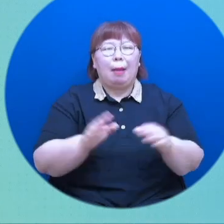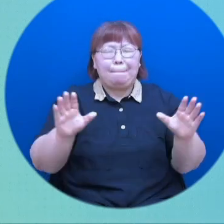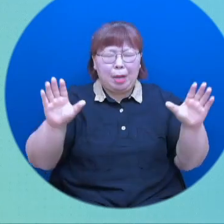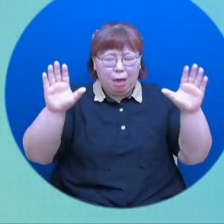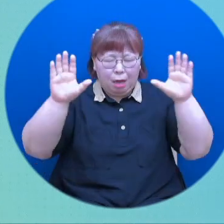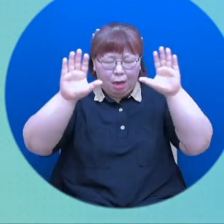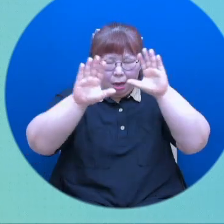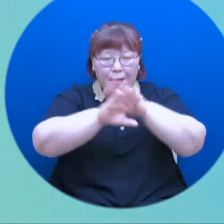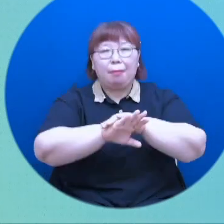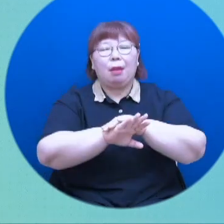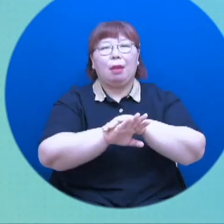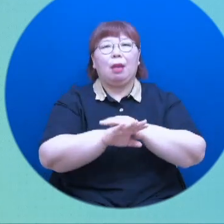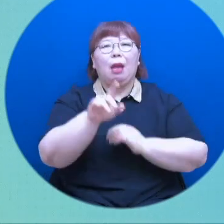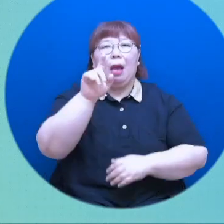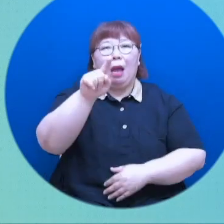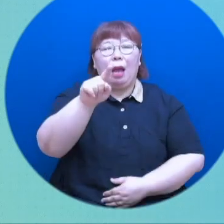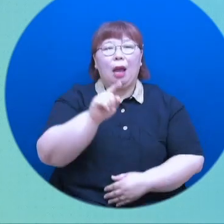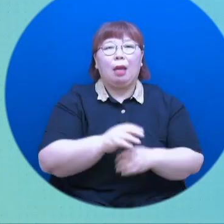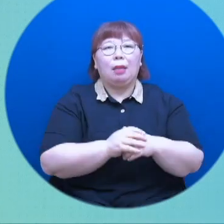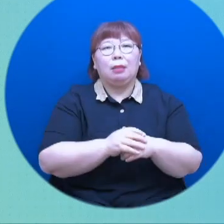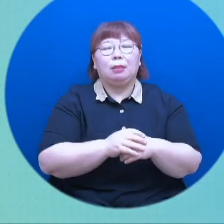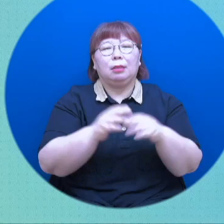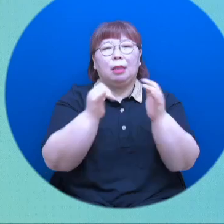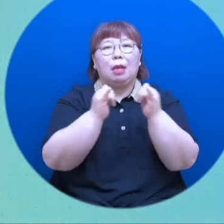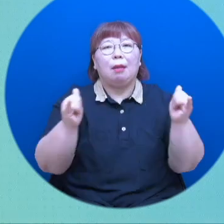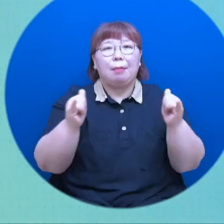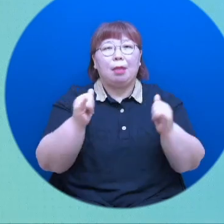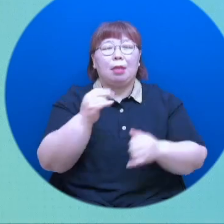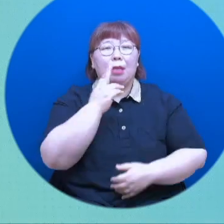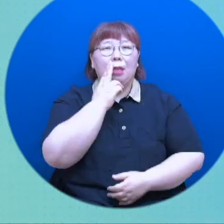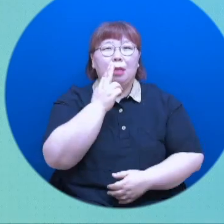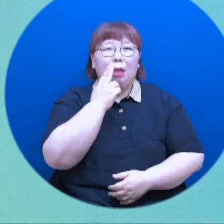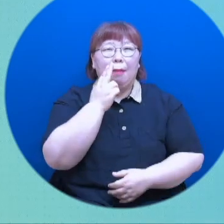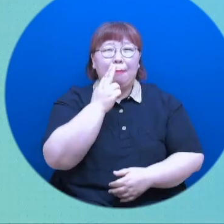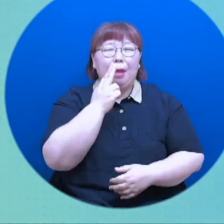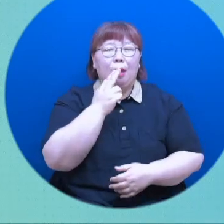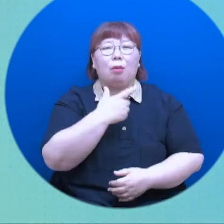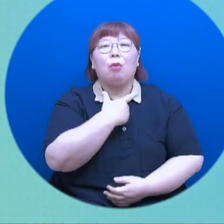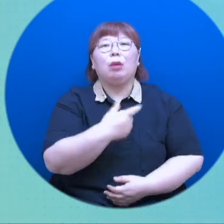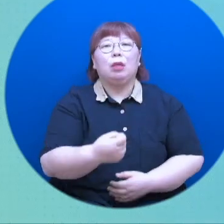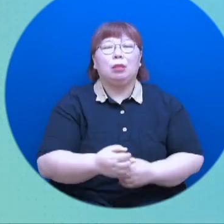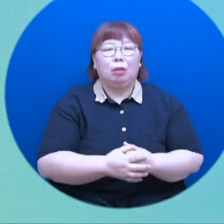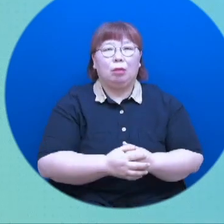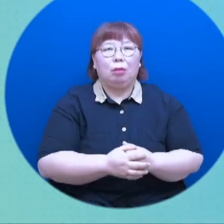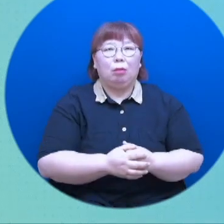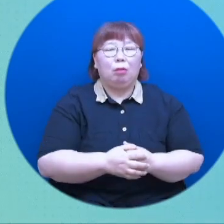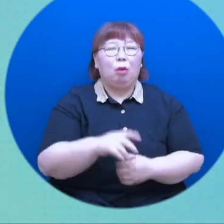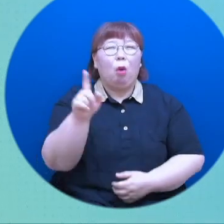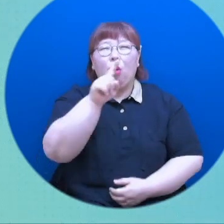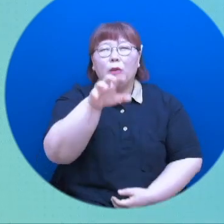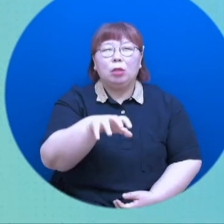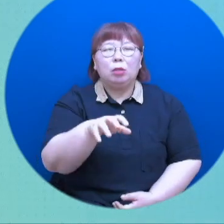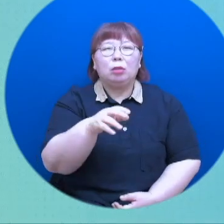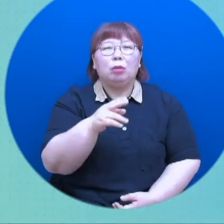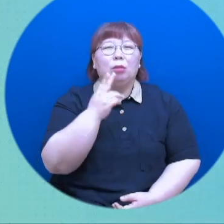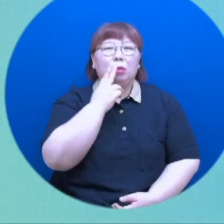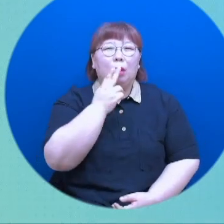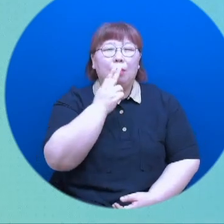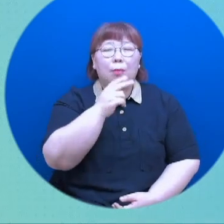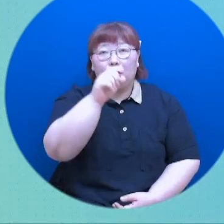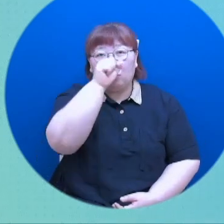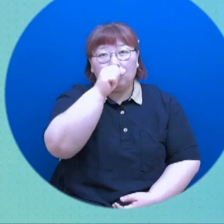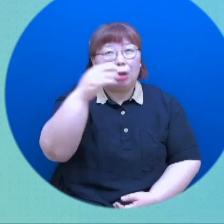야전병원에 한 간호사가 담배를 피우고 싶어 장소를 찾고 있던